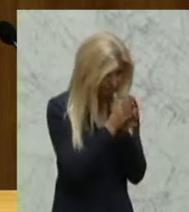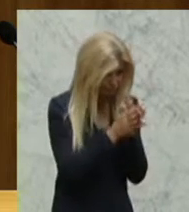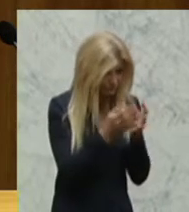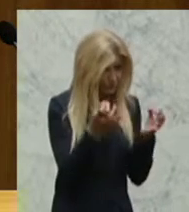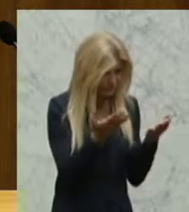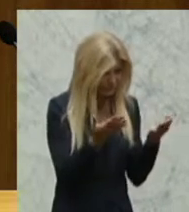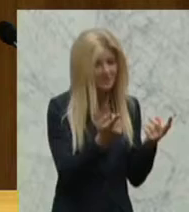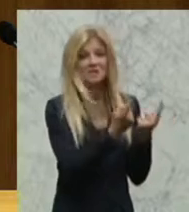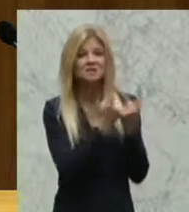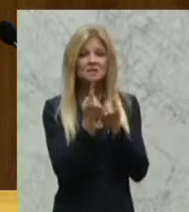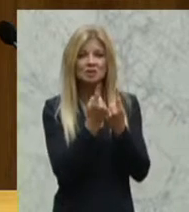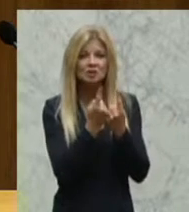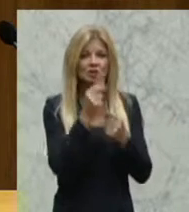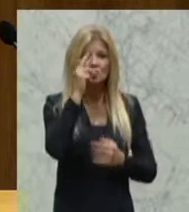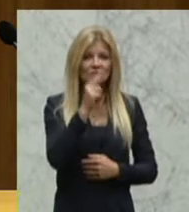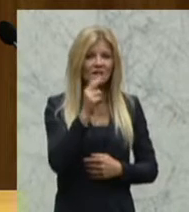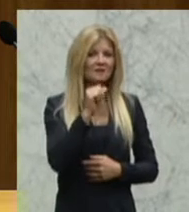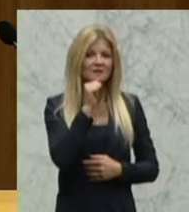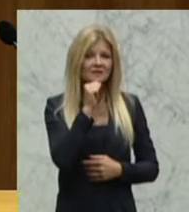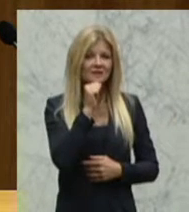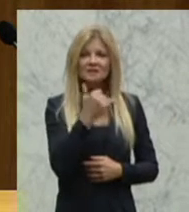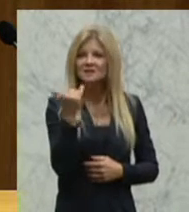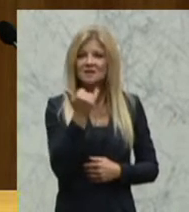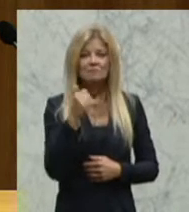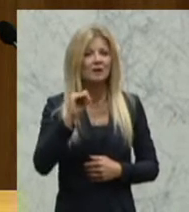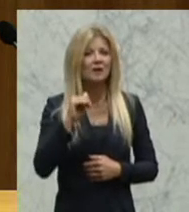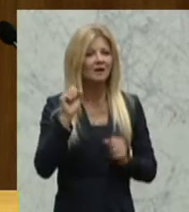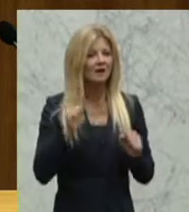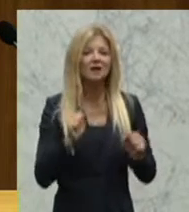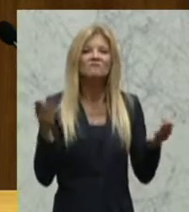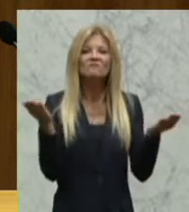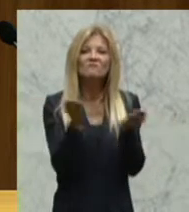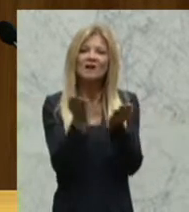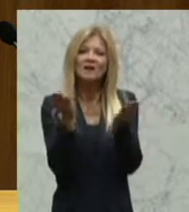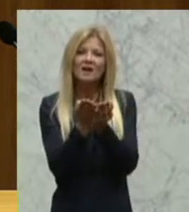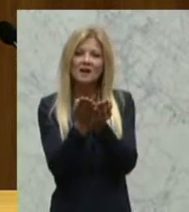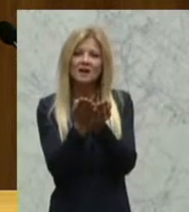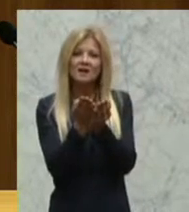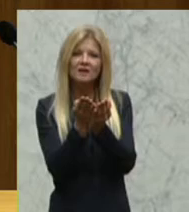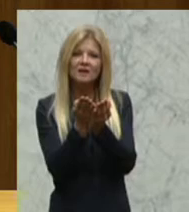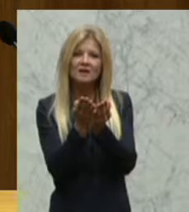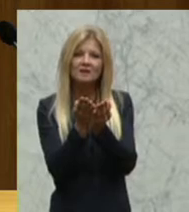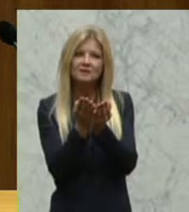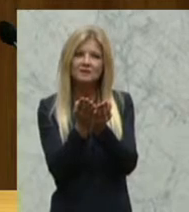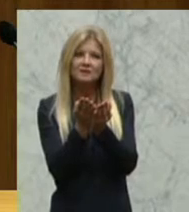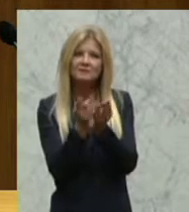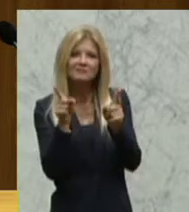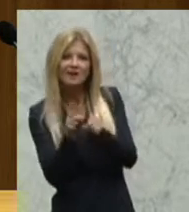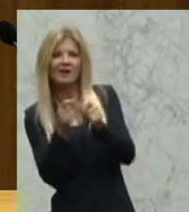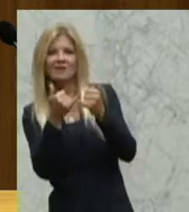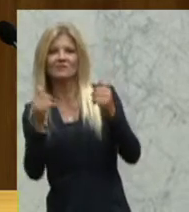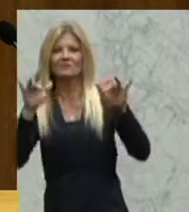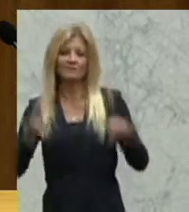in Wien nicht immer direkt zu vergleichen mit den Situationen in den